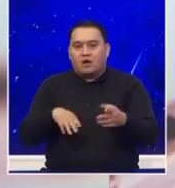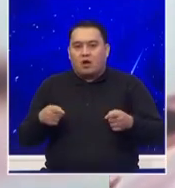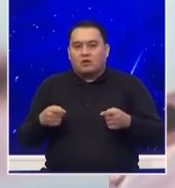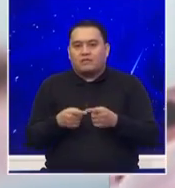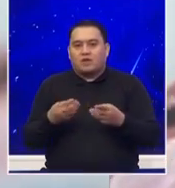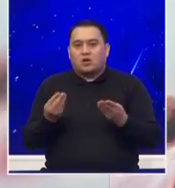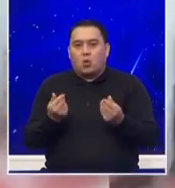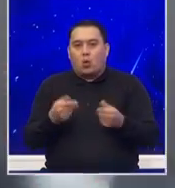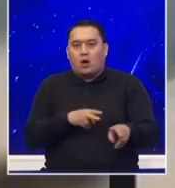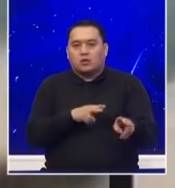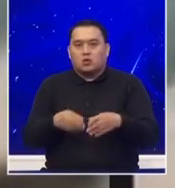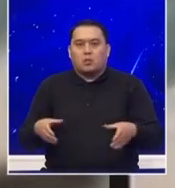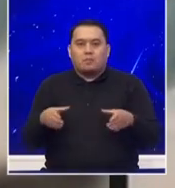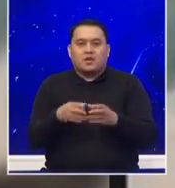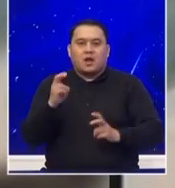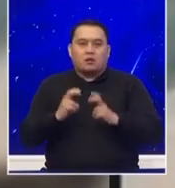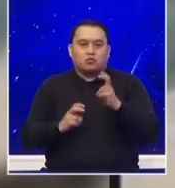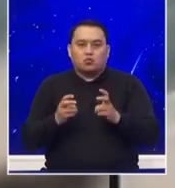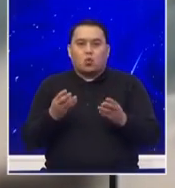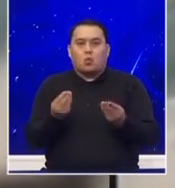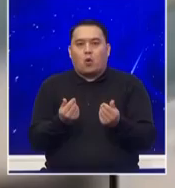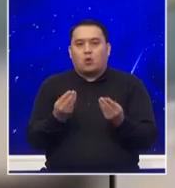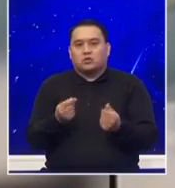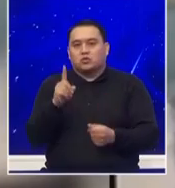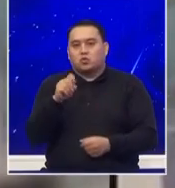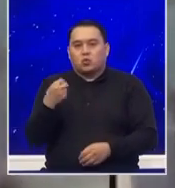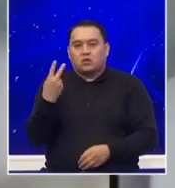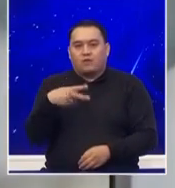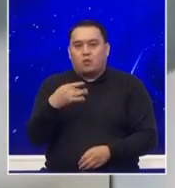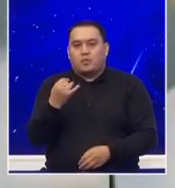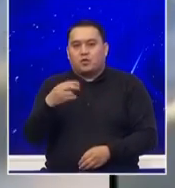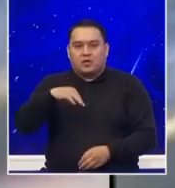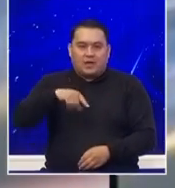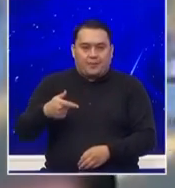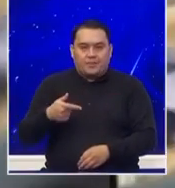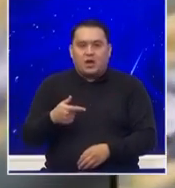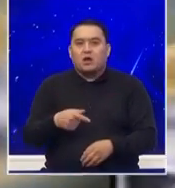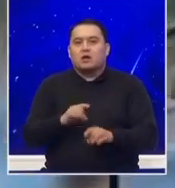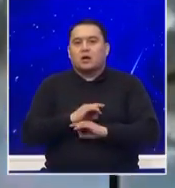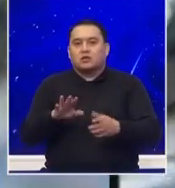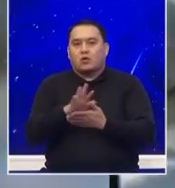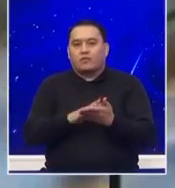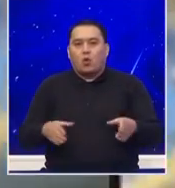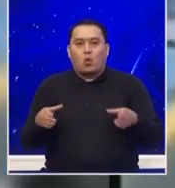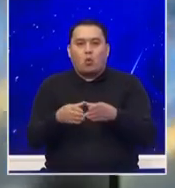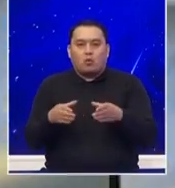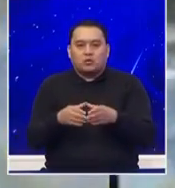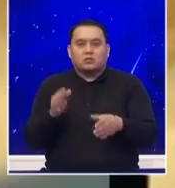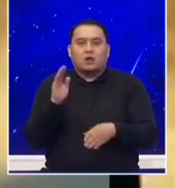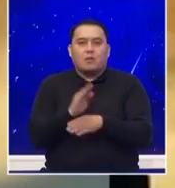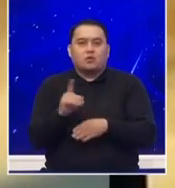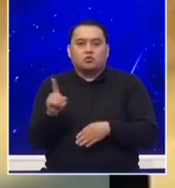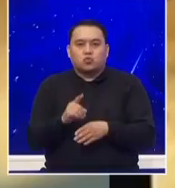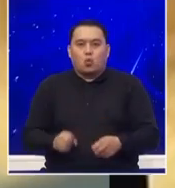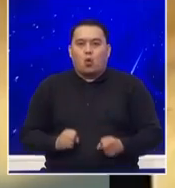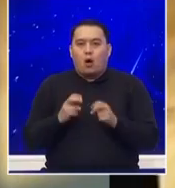денежные средства подконтрольных предприятий на общую сумму свыше 121 миллиона тенге, уточнили в ведомстве. В комитете добавили, что